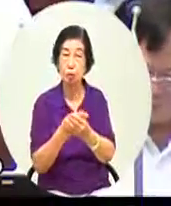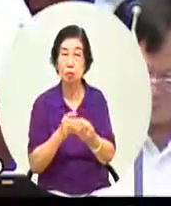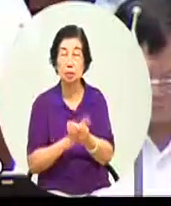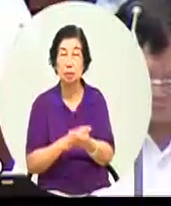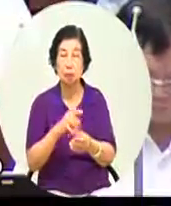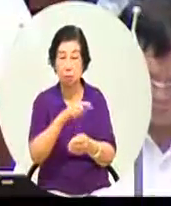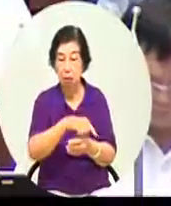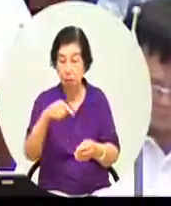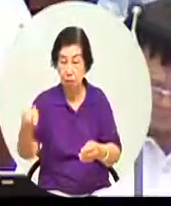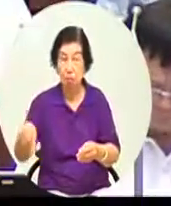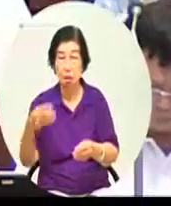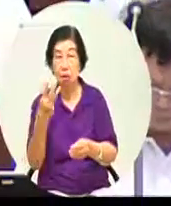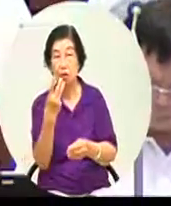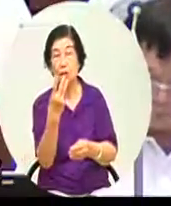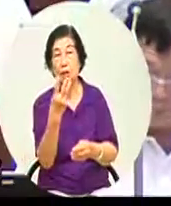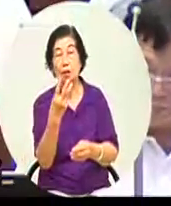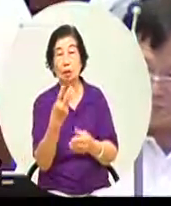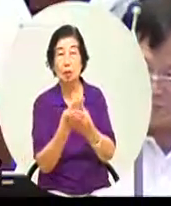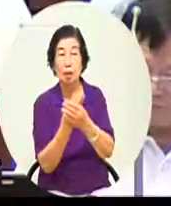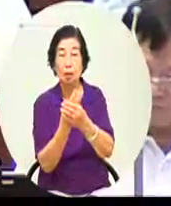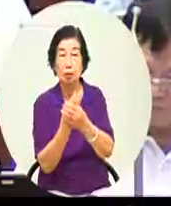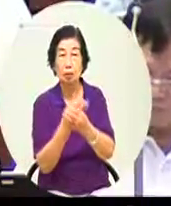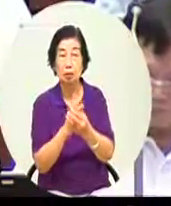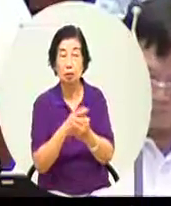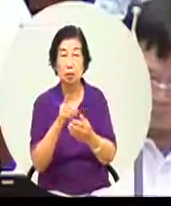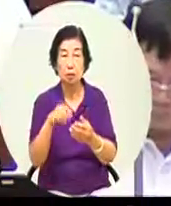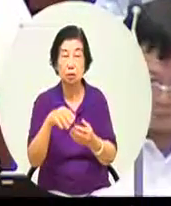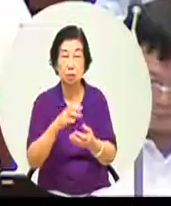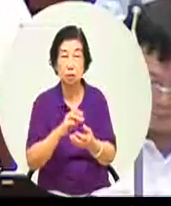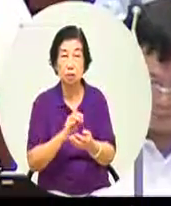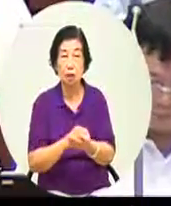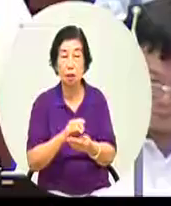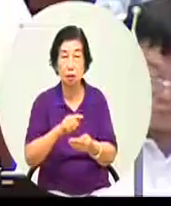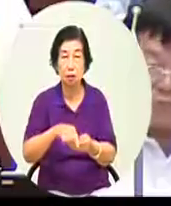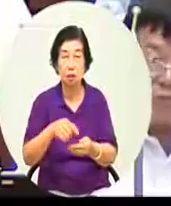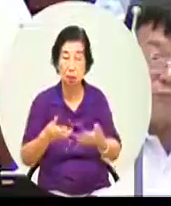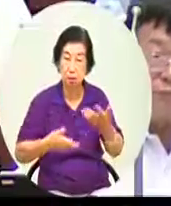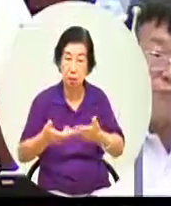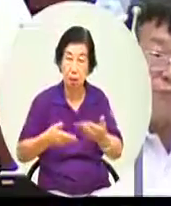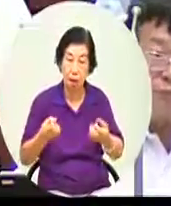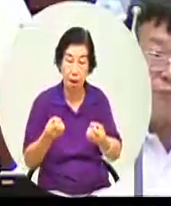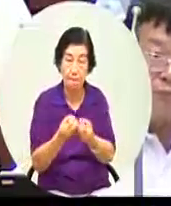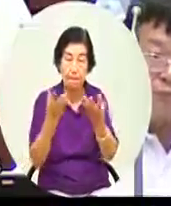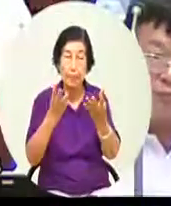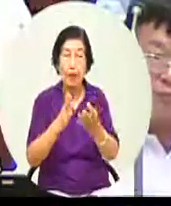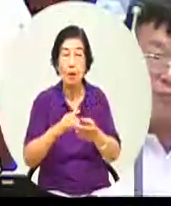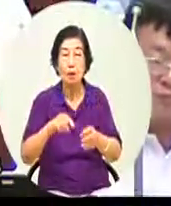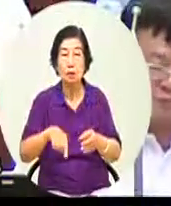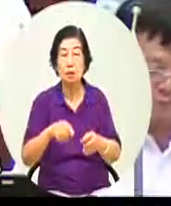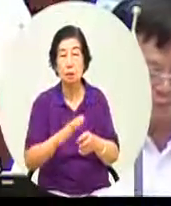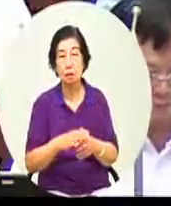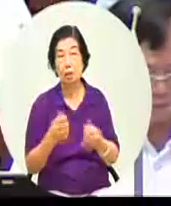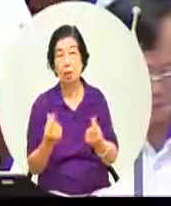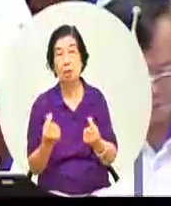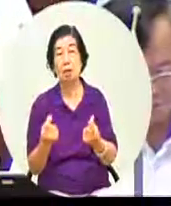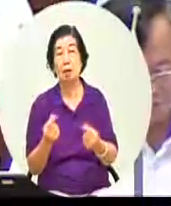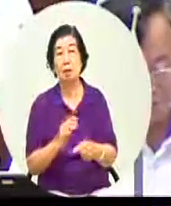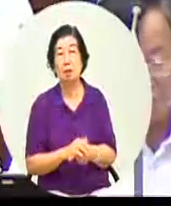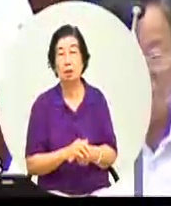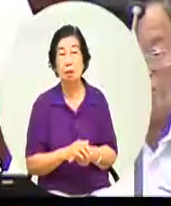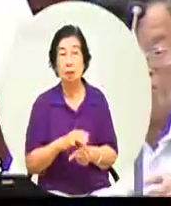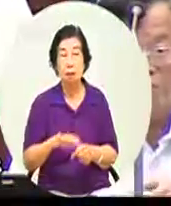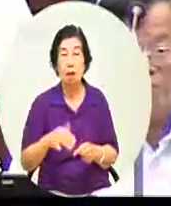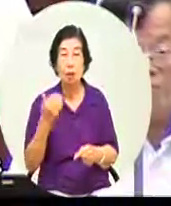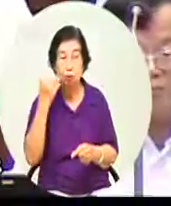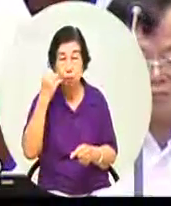在同一个标案里面，所以它必须要由同样的这个业者，它必须要在挖第一口井没有的时候，要做第二